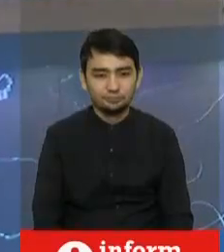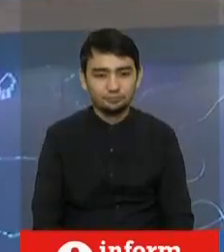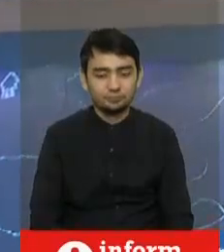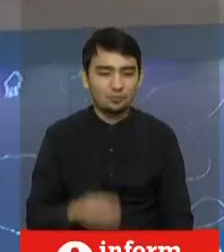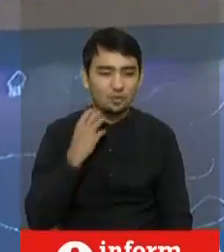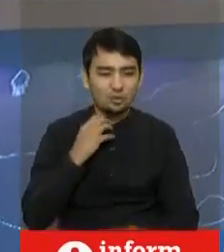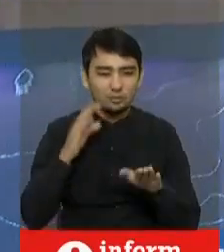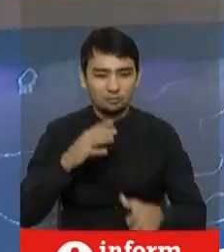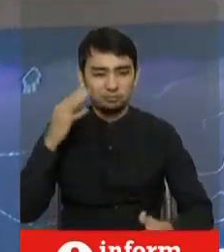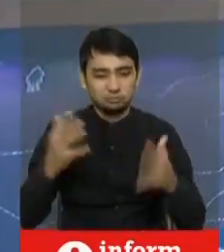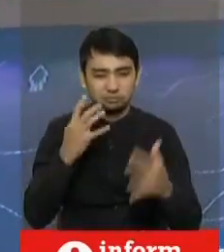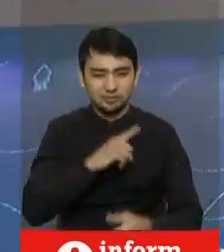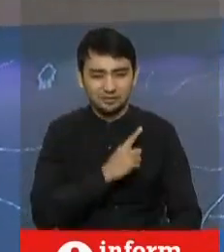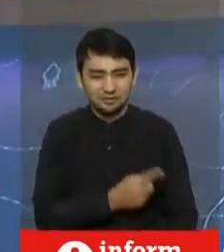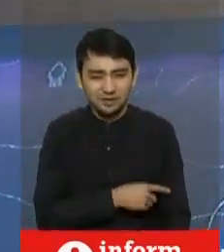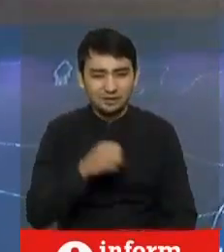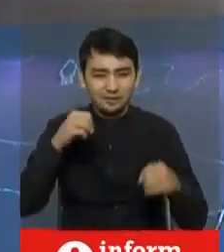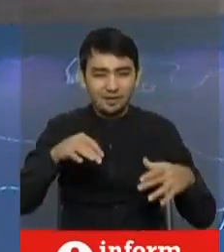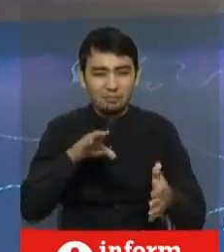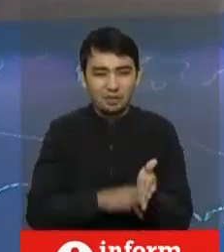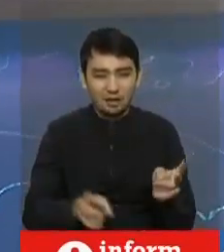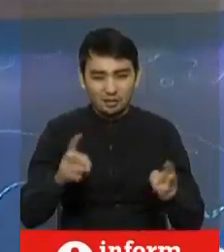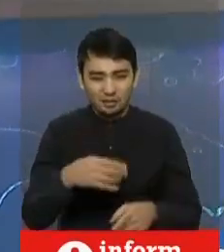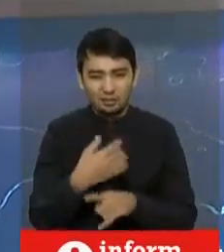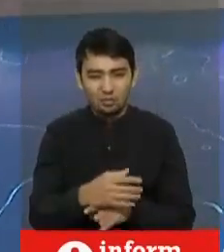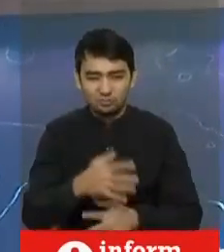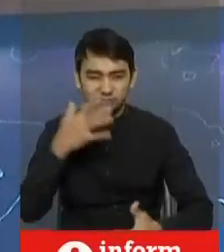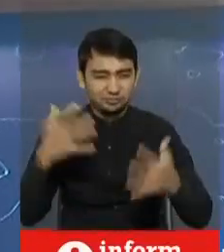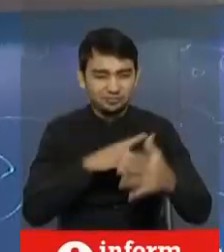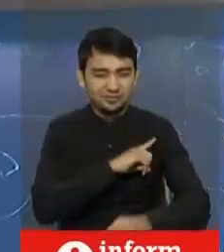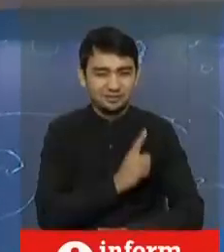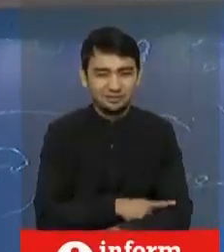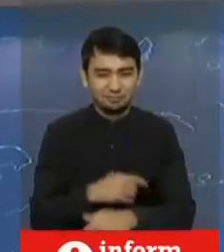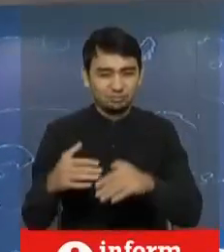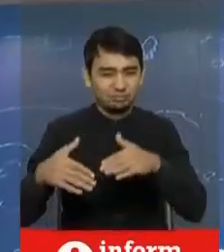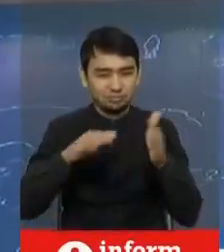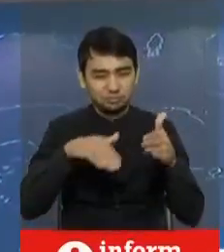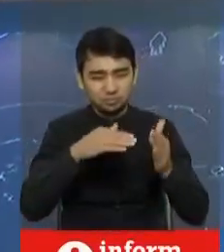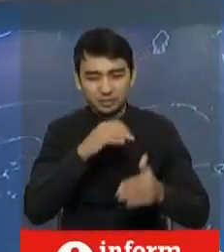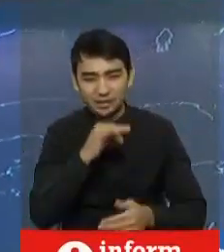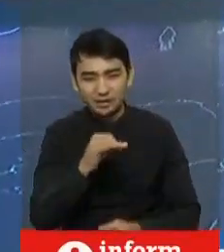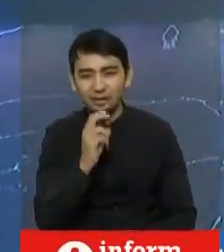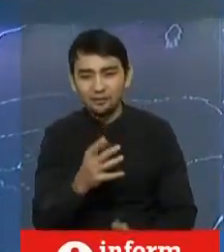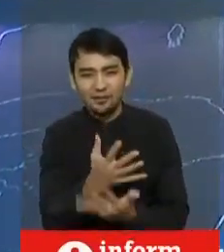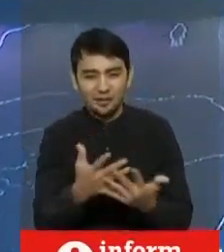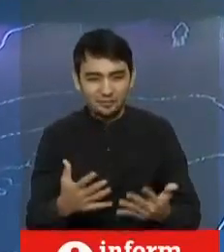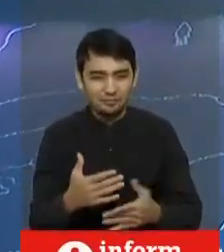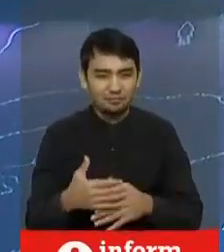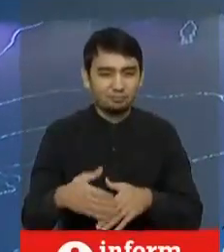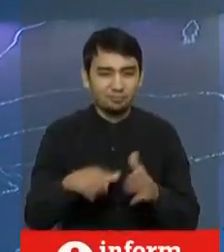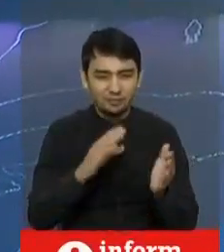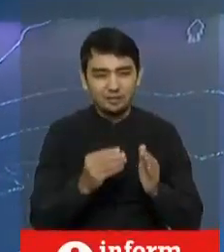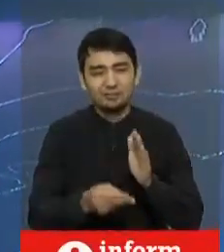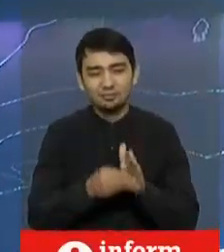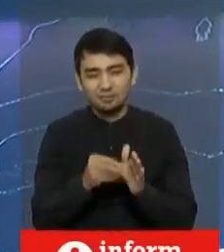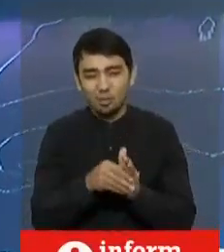Қызылордада дүлей дауыл тұрғындарды жарықсыз қалдырды. Қатты желдің кесірінен бірнеше нысанның шатыры мен көп қабатты үйлердің сыртқы қаптамалары